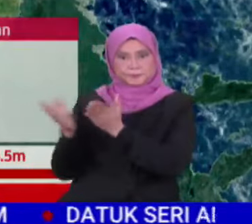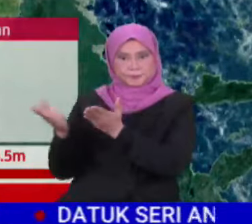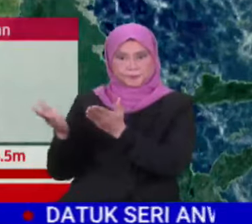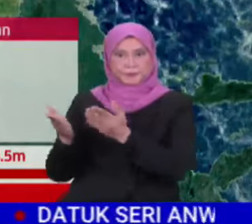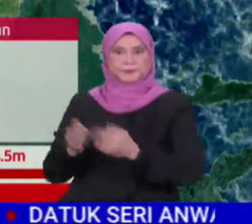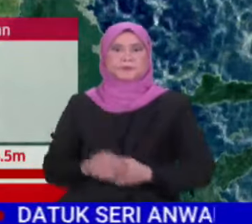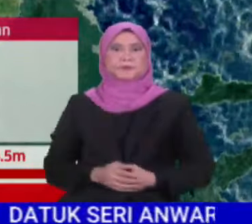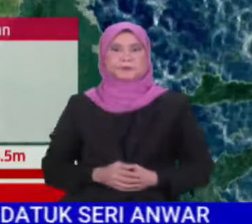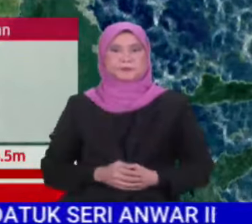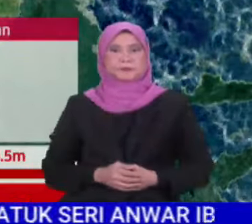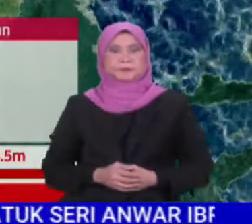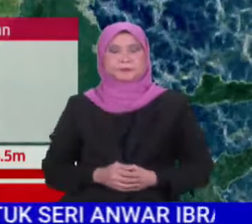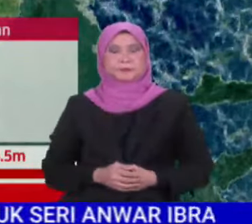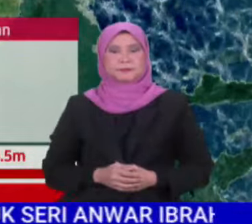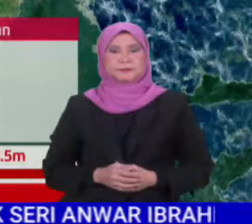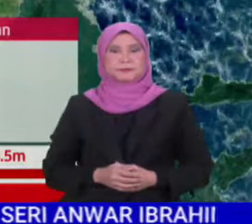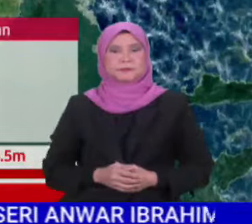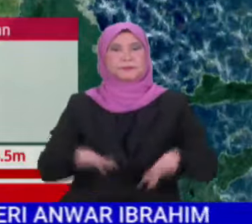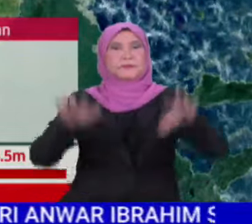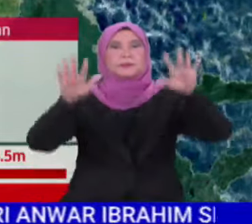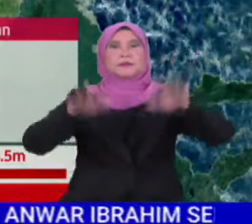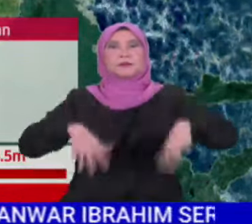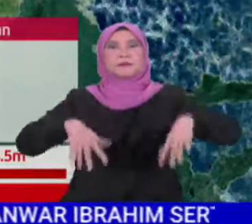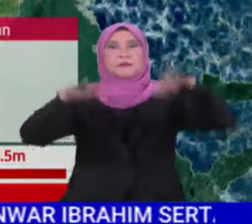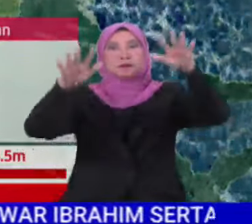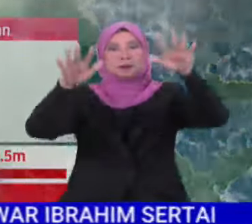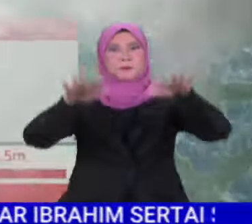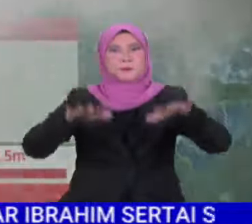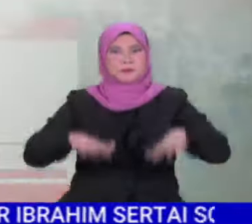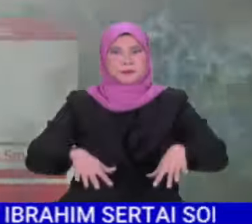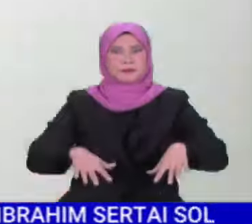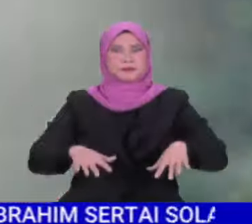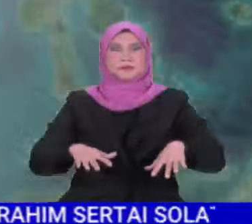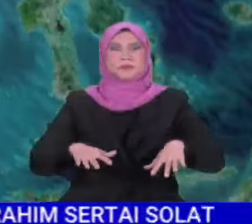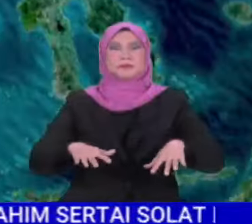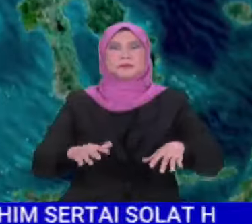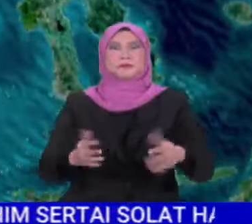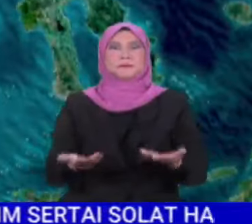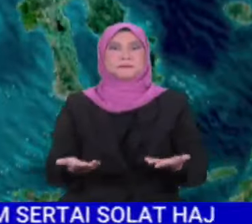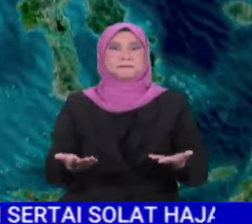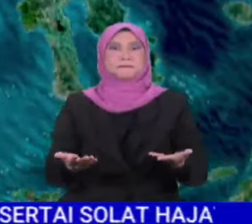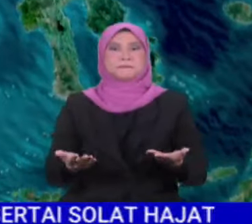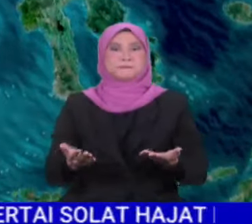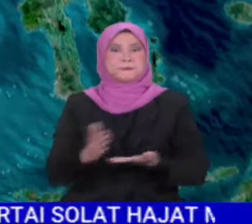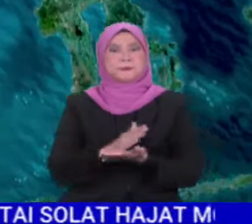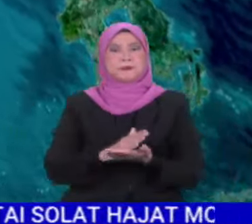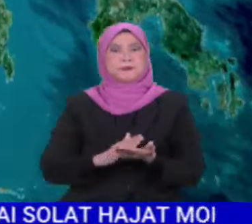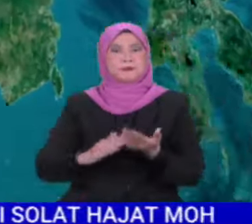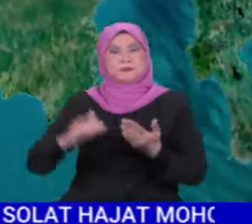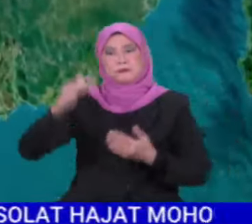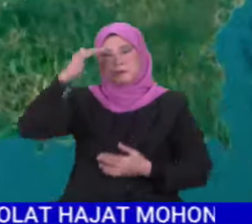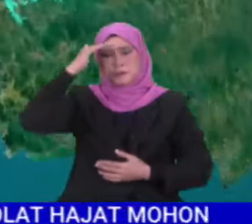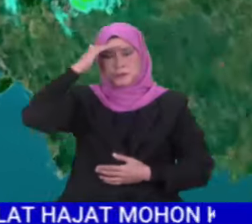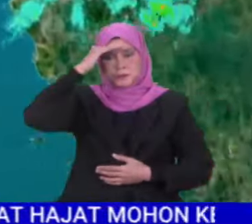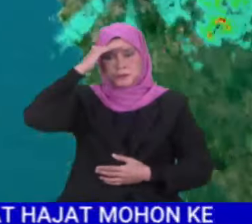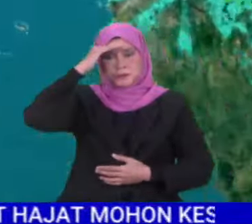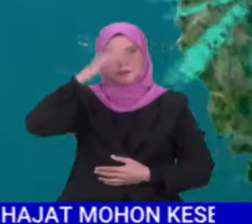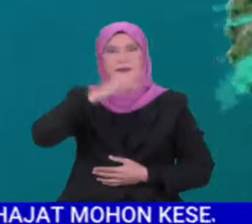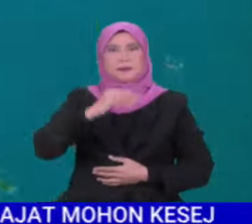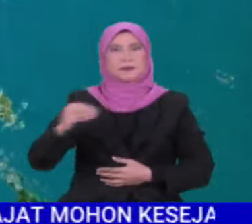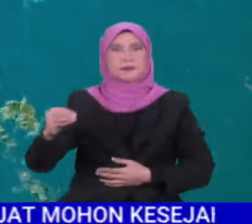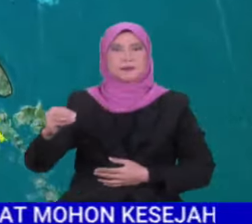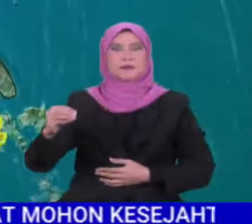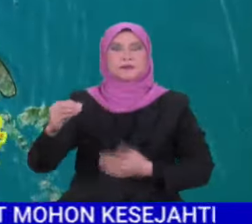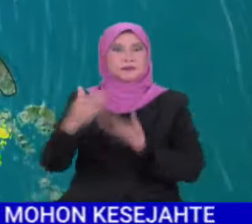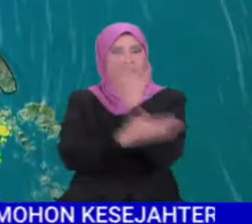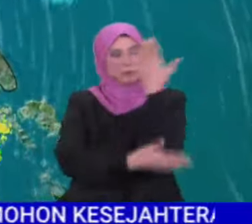gemeradah bagi Semenanjung Malaysia. Hujan kini hanya dilihat berlaku di sekitar negeri Johor dan juga